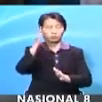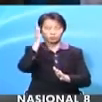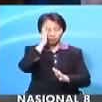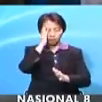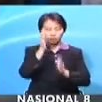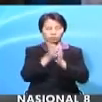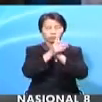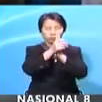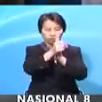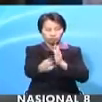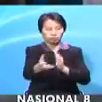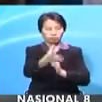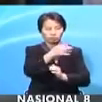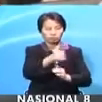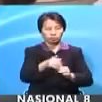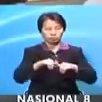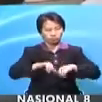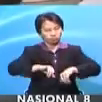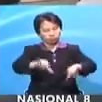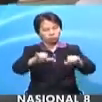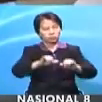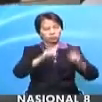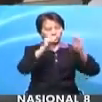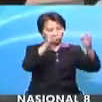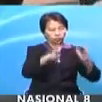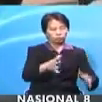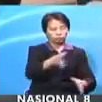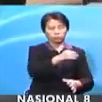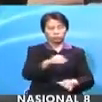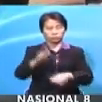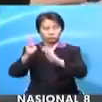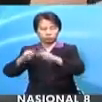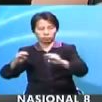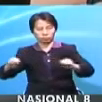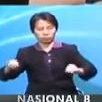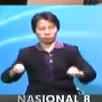kemahiran dan kompetensi antara guru dan murid